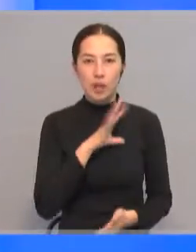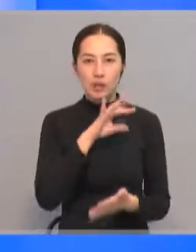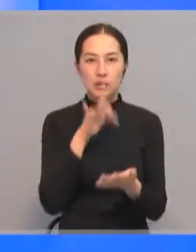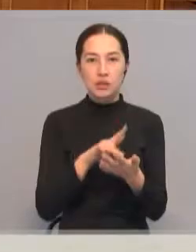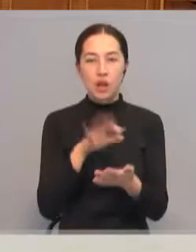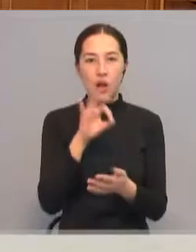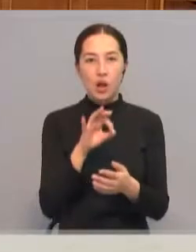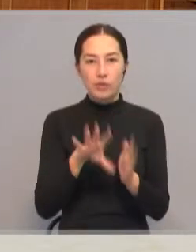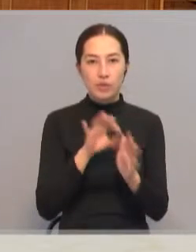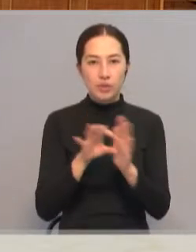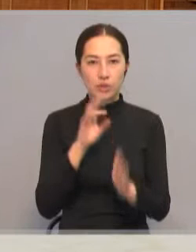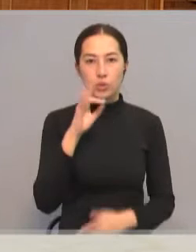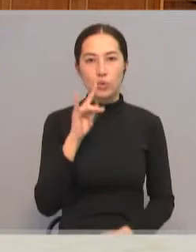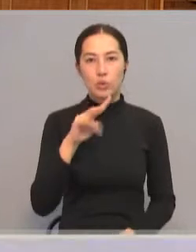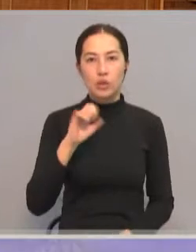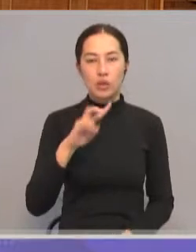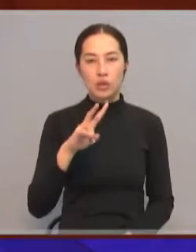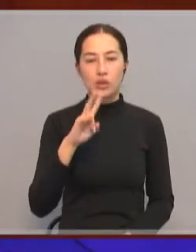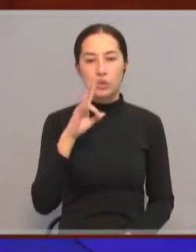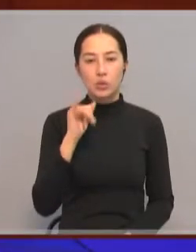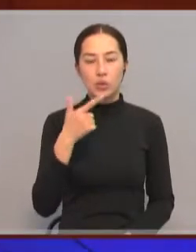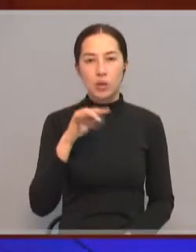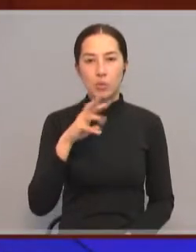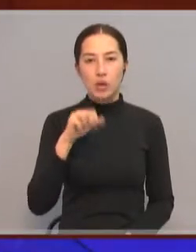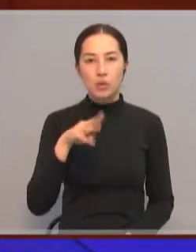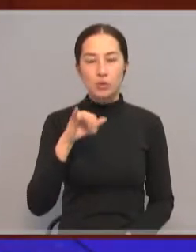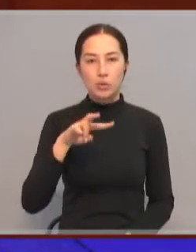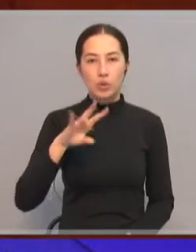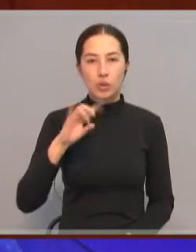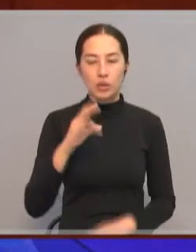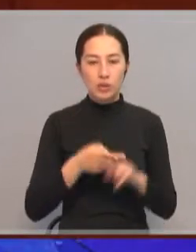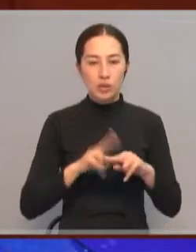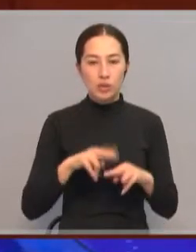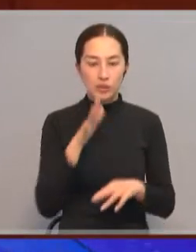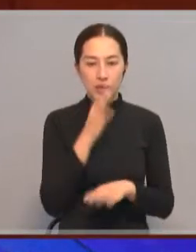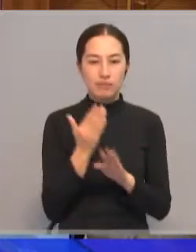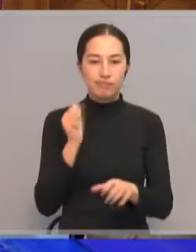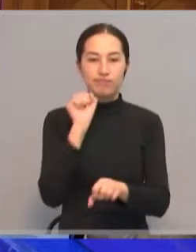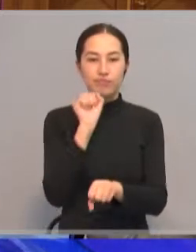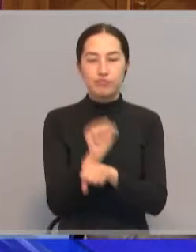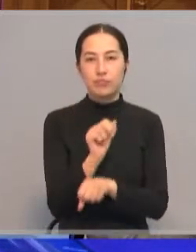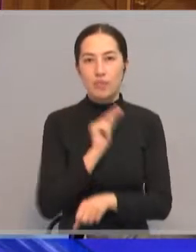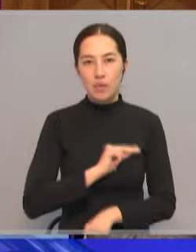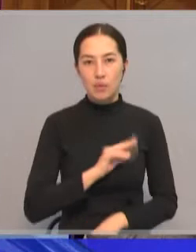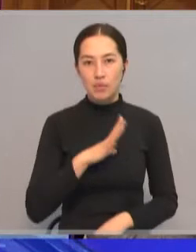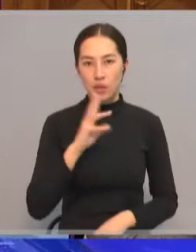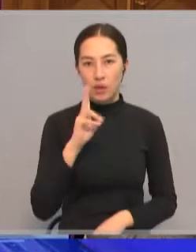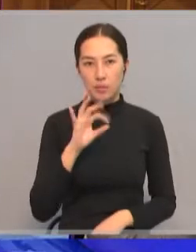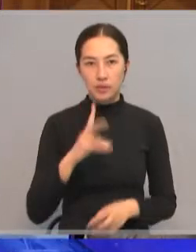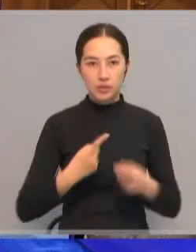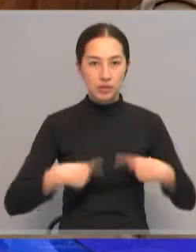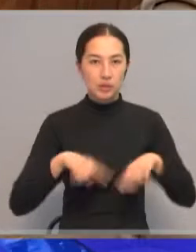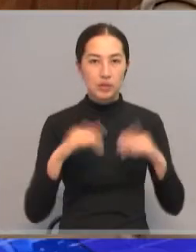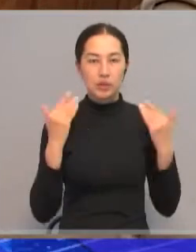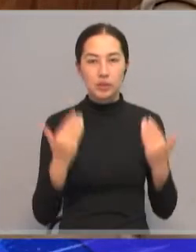сайлау комиссиясы Нұрлан Нығматулиннің өтініш беруіне байланысты оның өкілеттігін мерзімінен бұрын тоқтатты. Бұл туралы комиссияның бүгін өткен